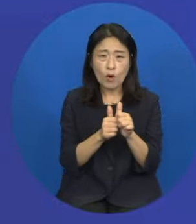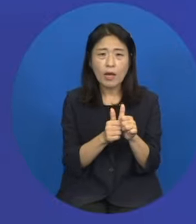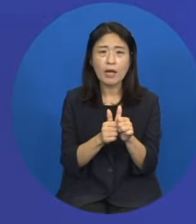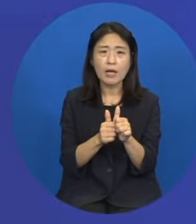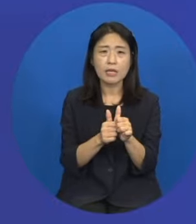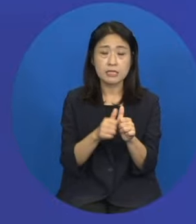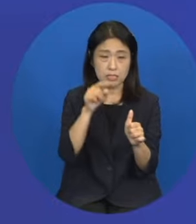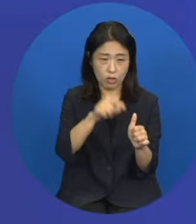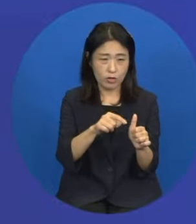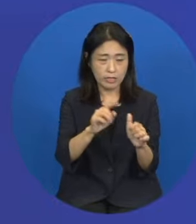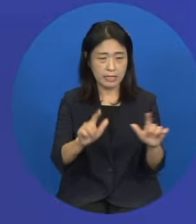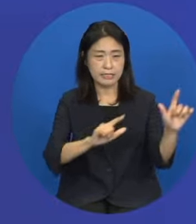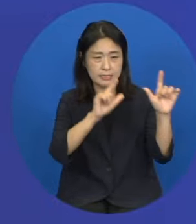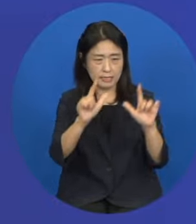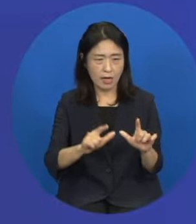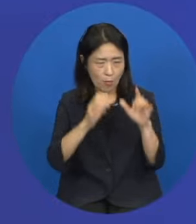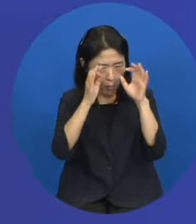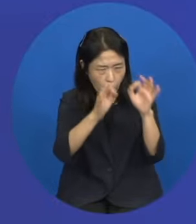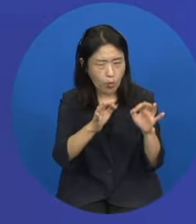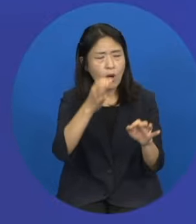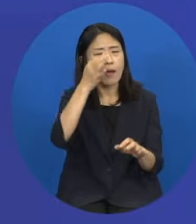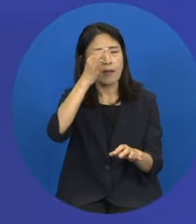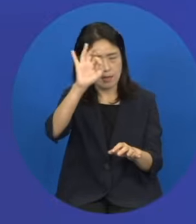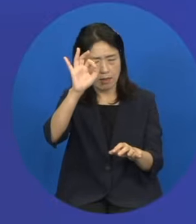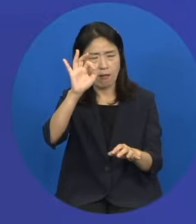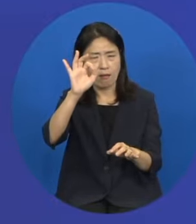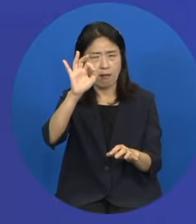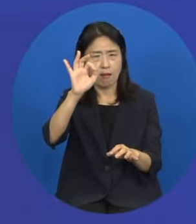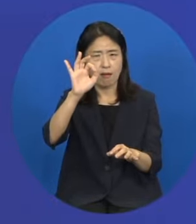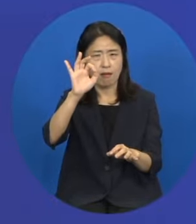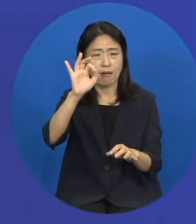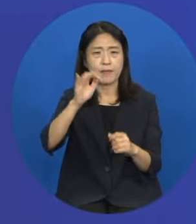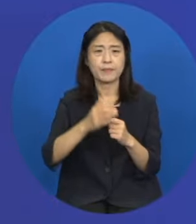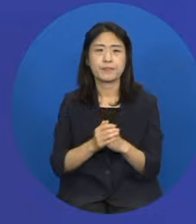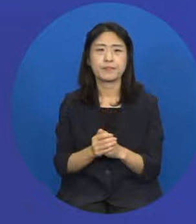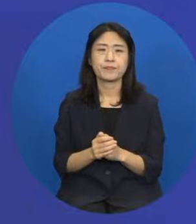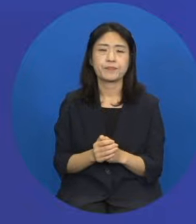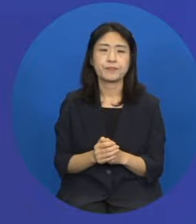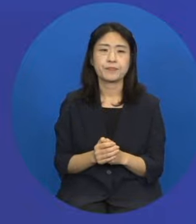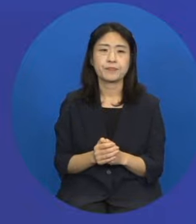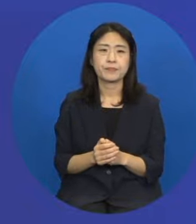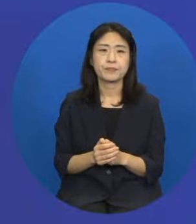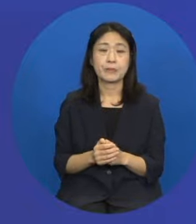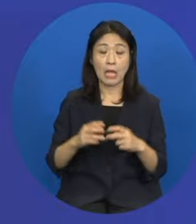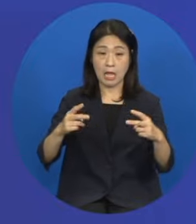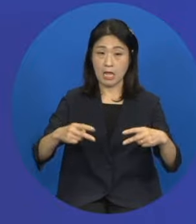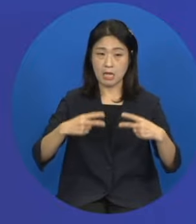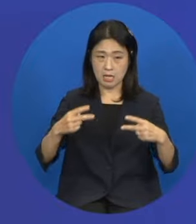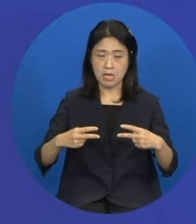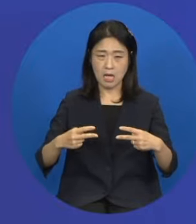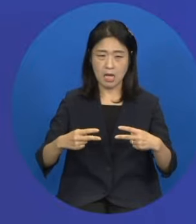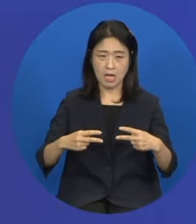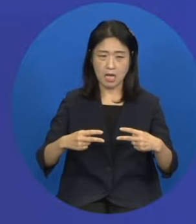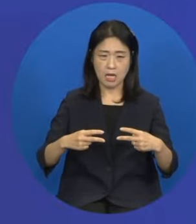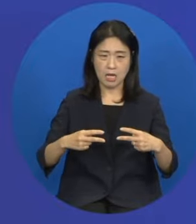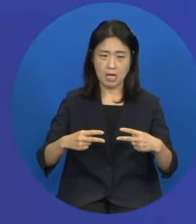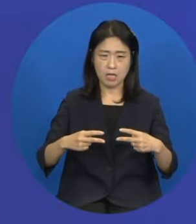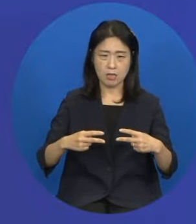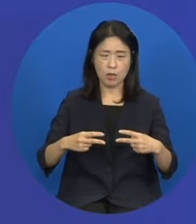인정하셨고 보셨다는 것입니다. 받으시는 거예요. 비록 엘리야의 눈에는 보이지